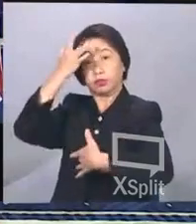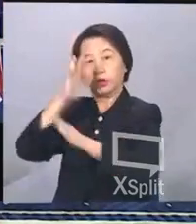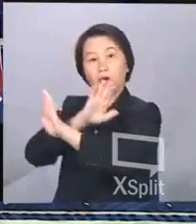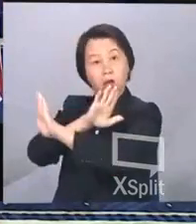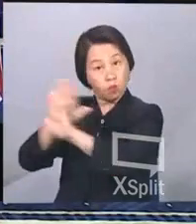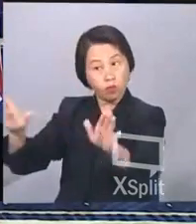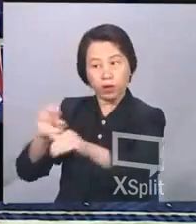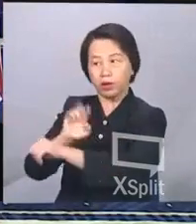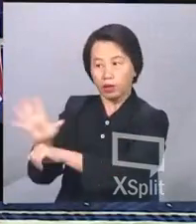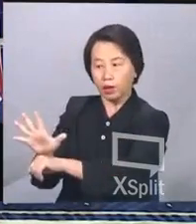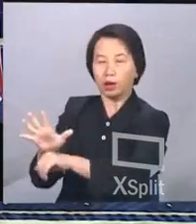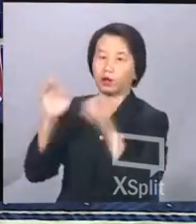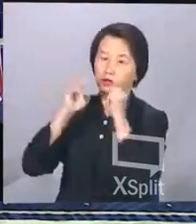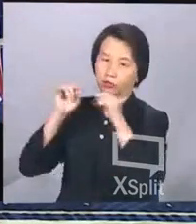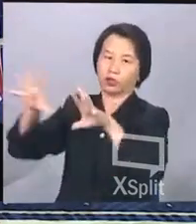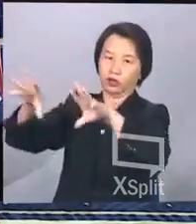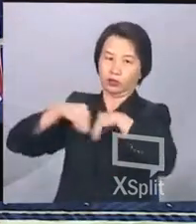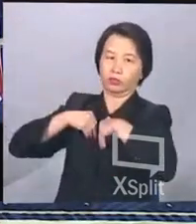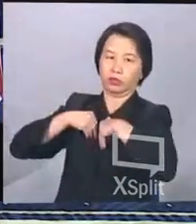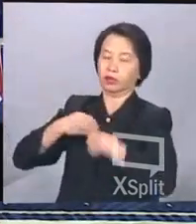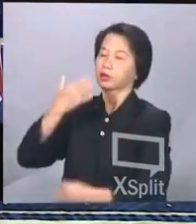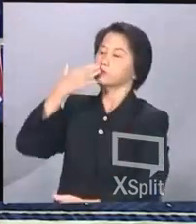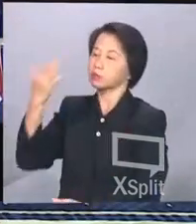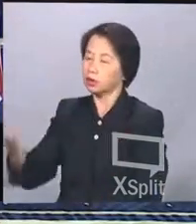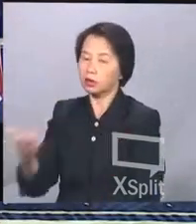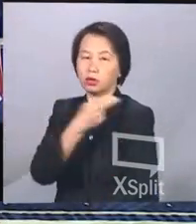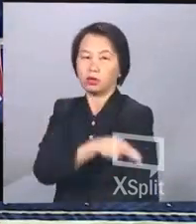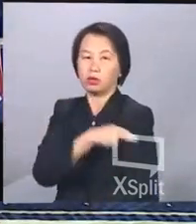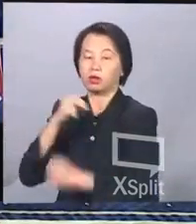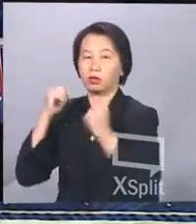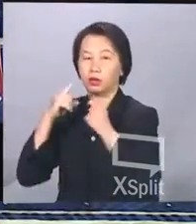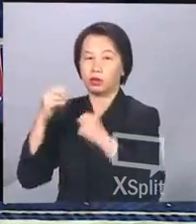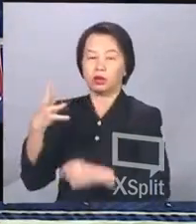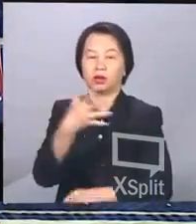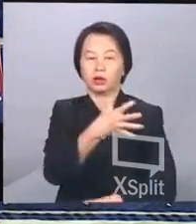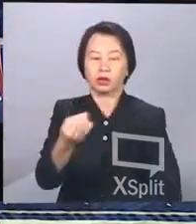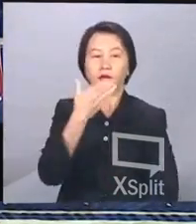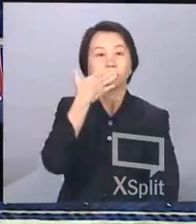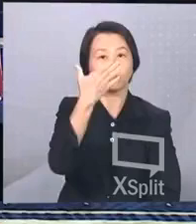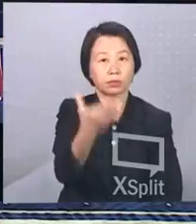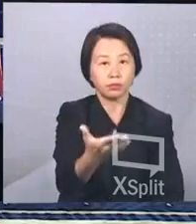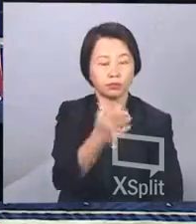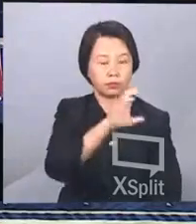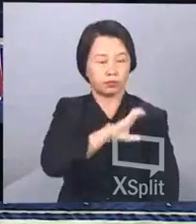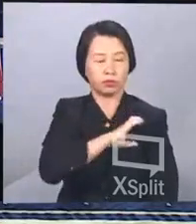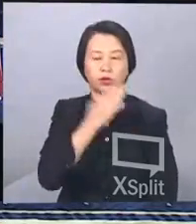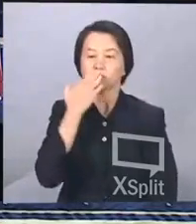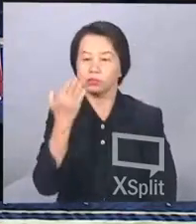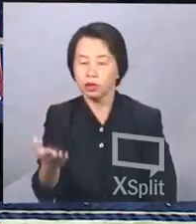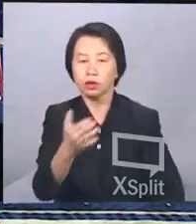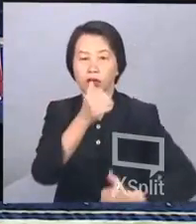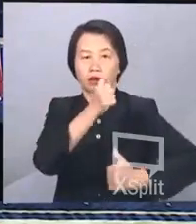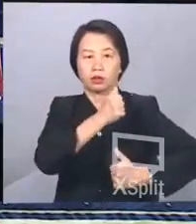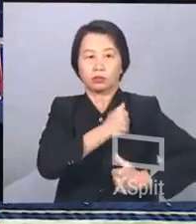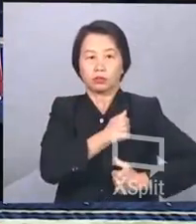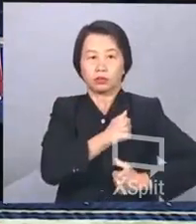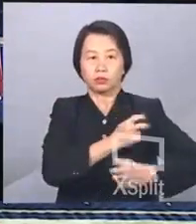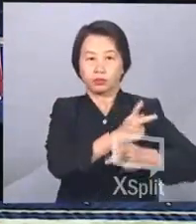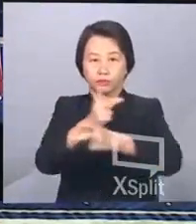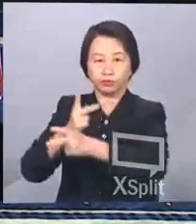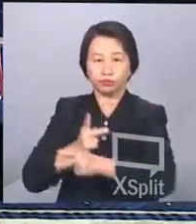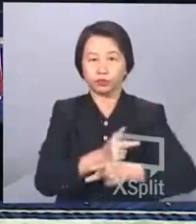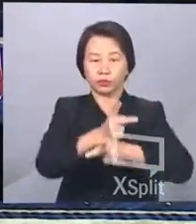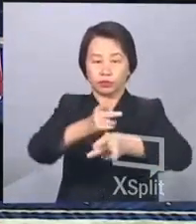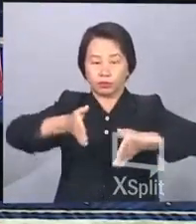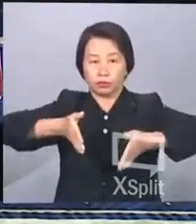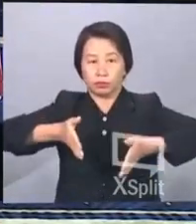untuk dirawat Terima kasih juga kepada anggota Polis dan kontrol yang menjaga sekatan